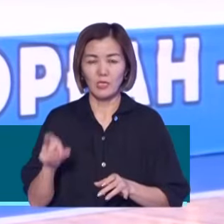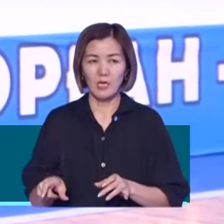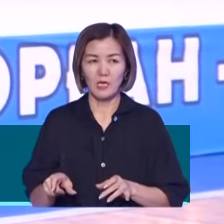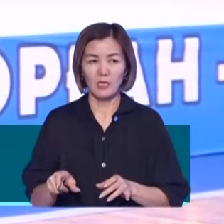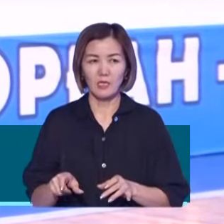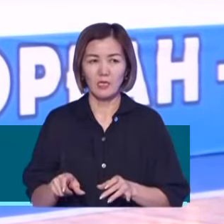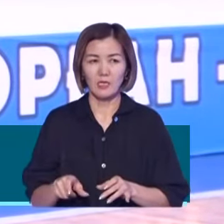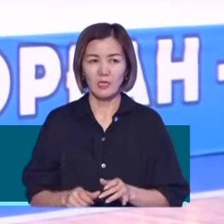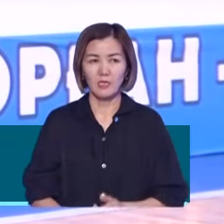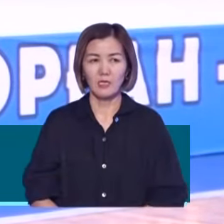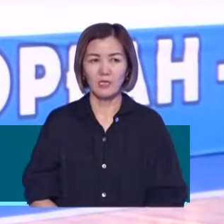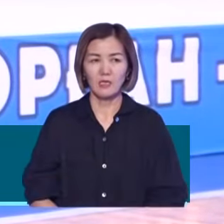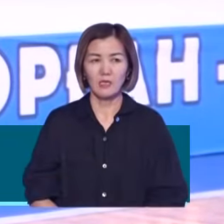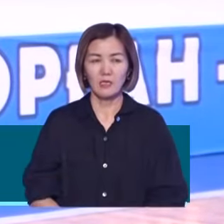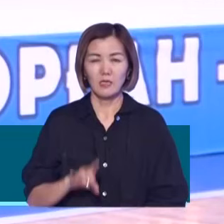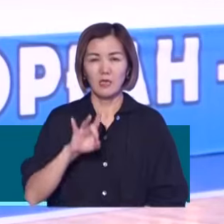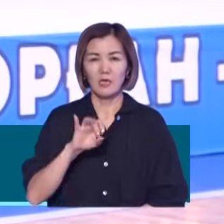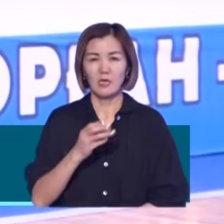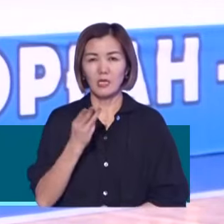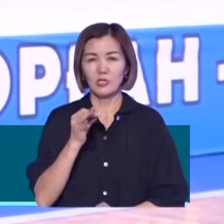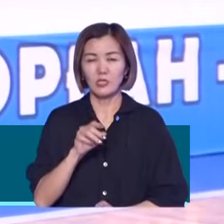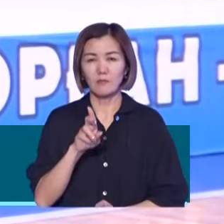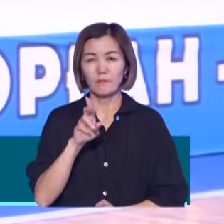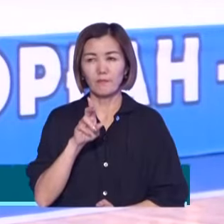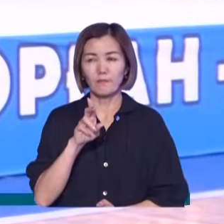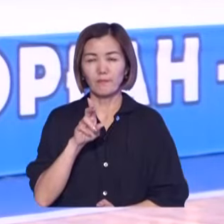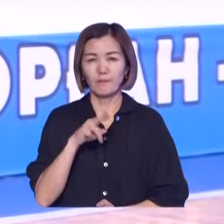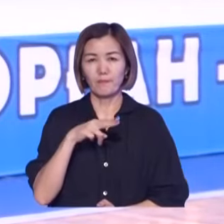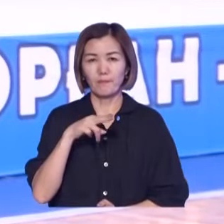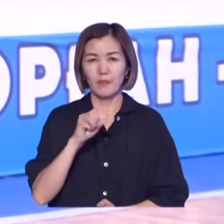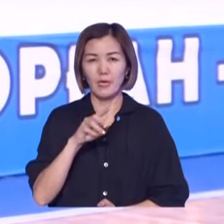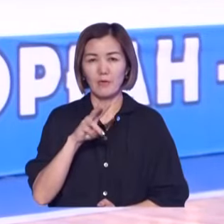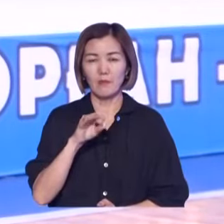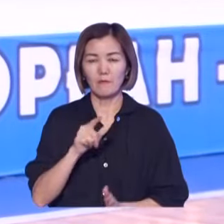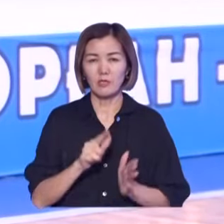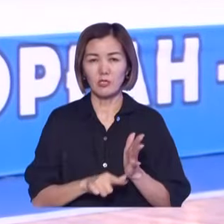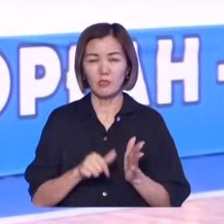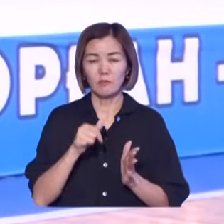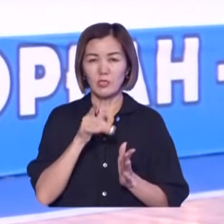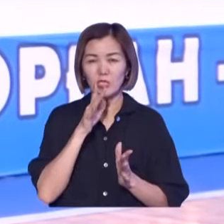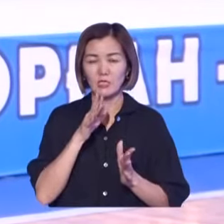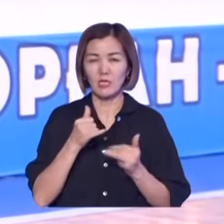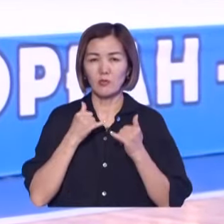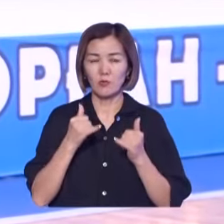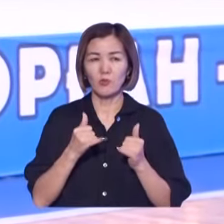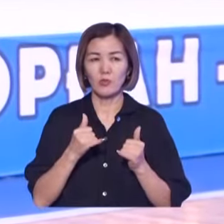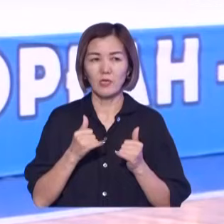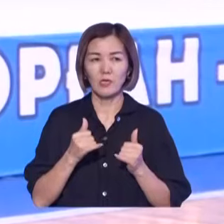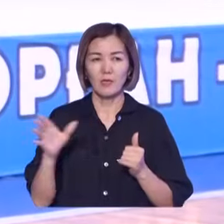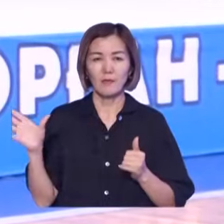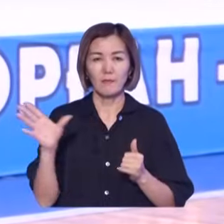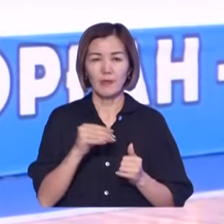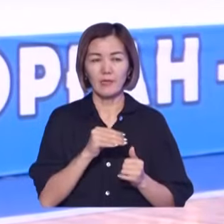высшей национальной категории Рашид Пармановтың 70 жылдық толған мерейіне арнап, біз